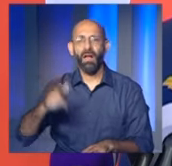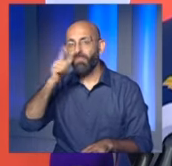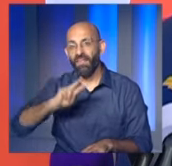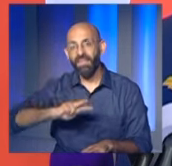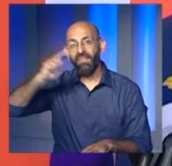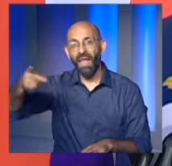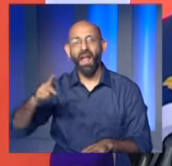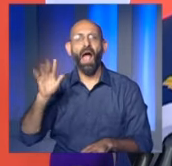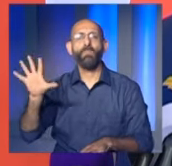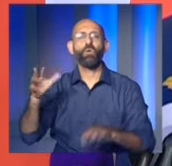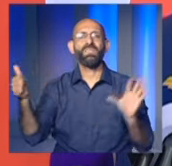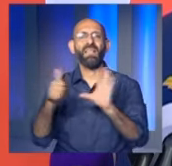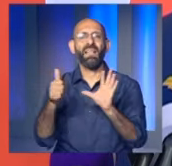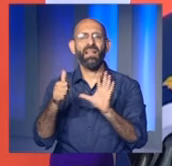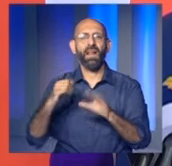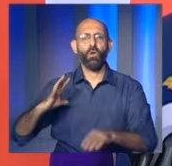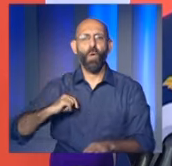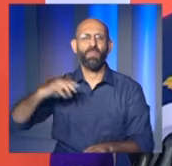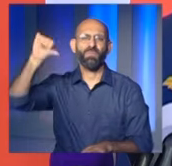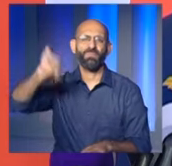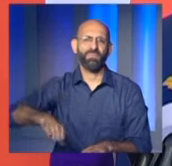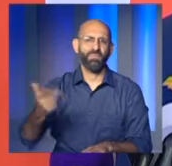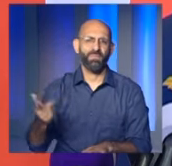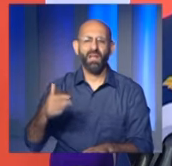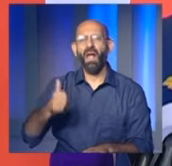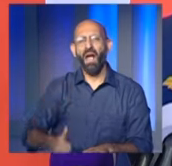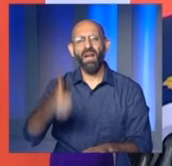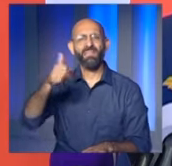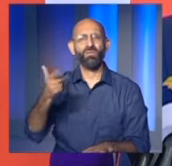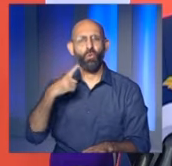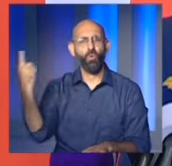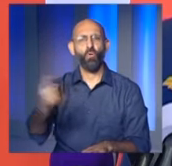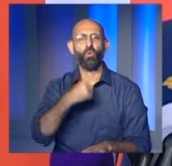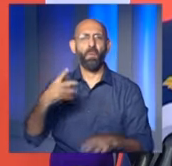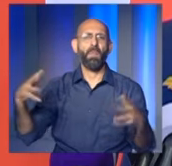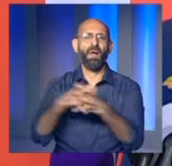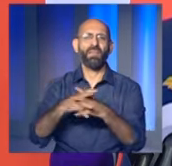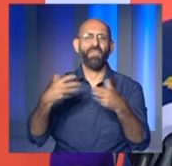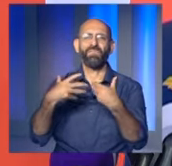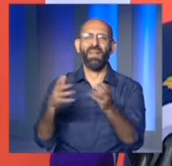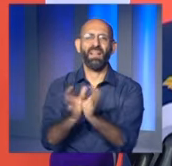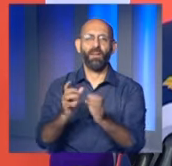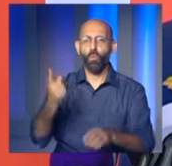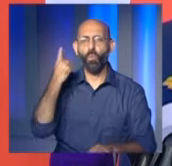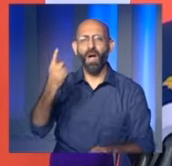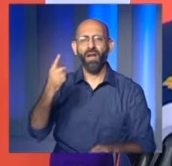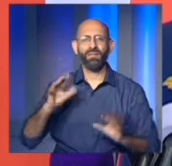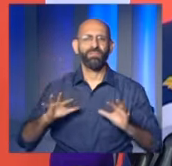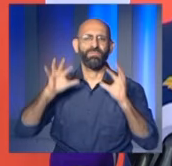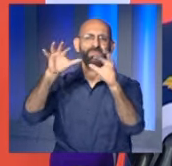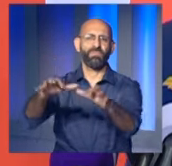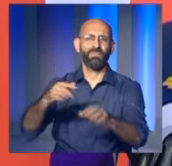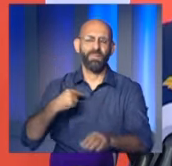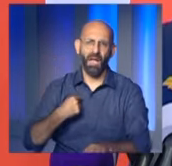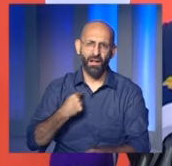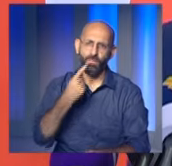المجلس النيابي والأسس الدستورية التي تحتم نصاب 86 وتحتم في الدورة